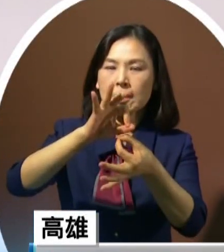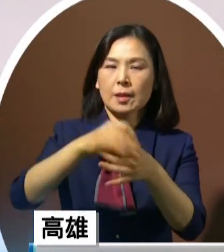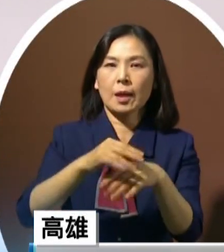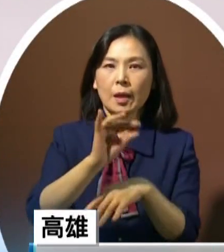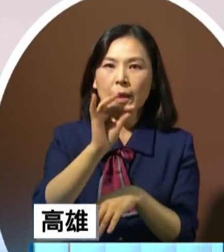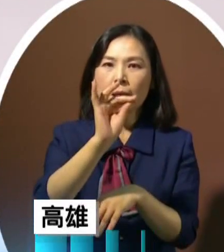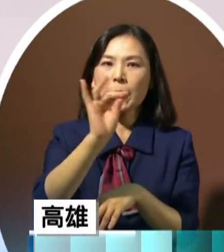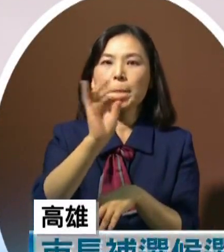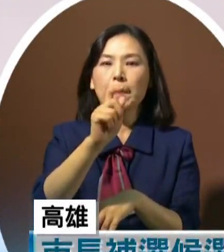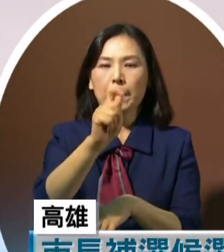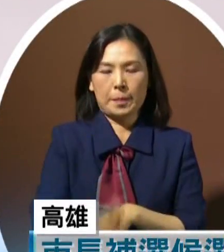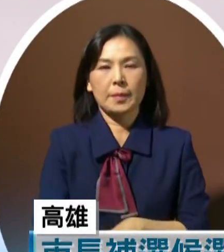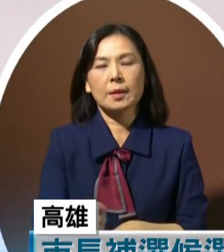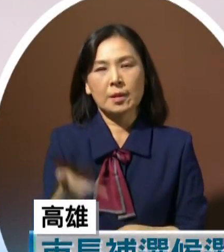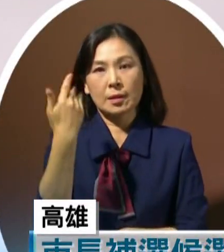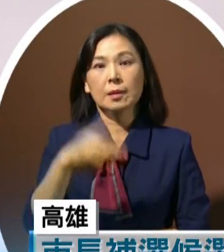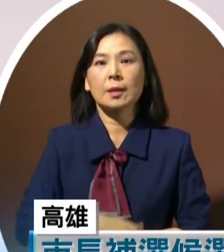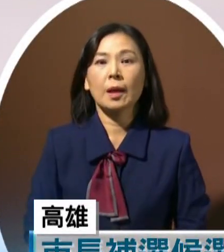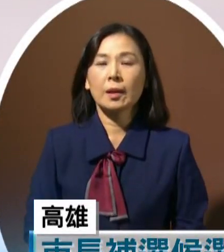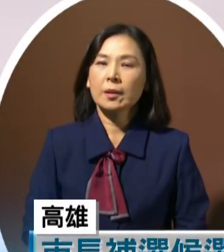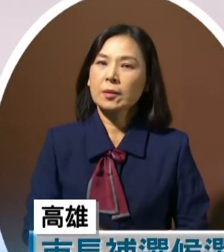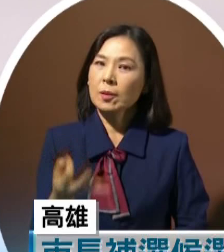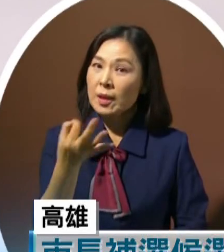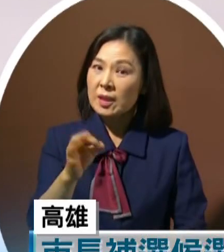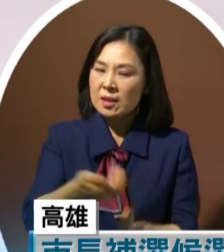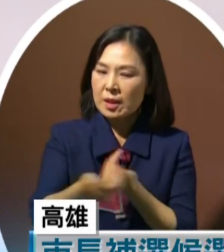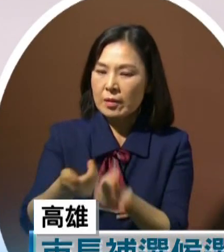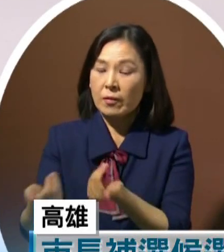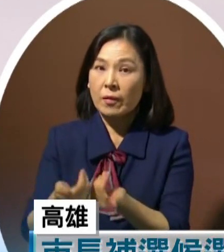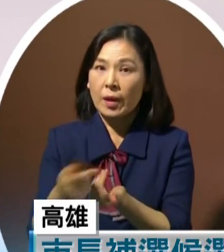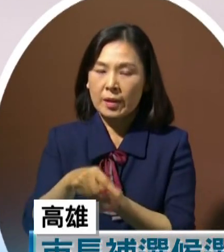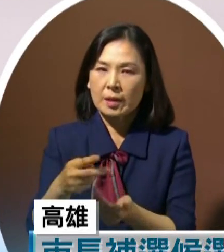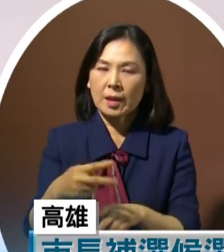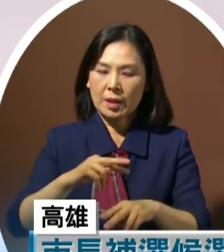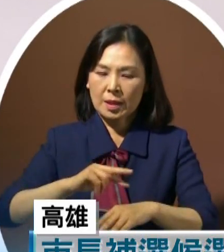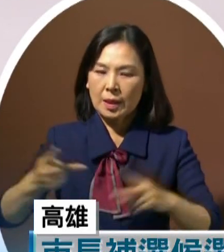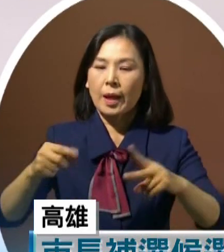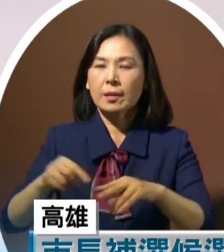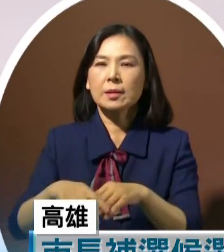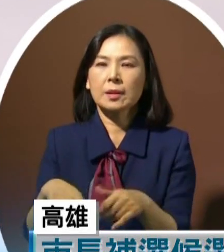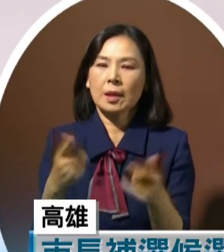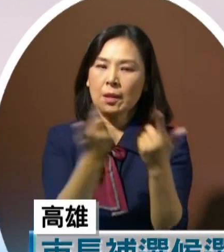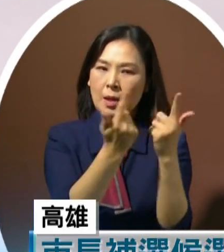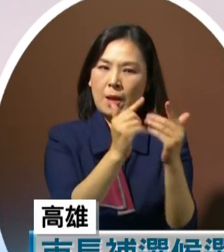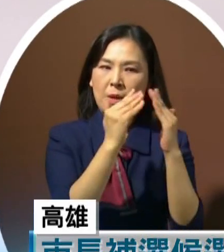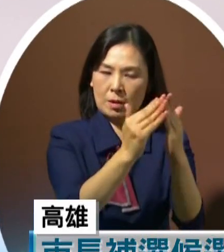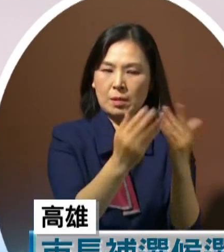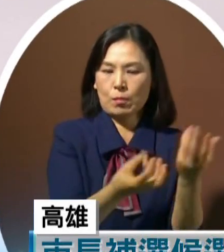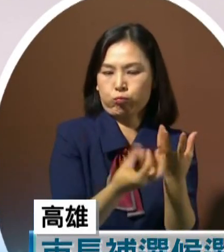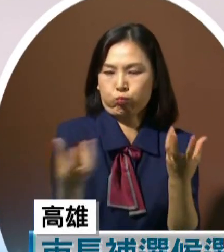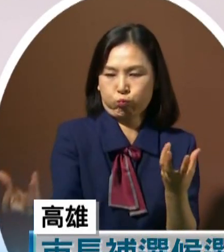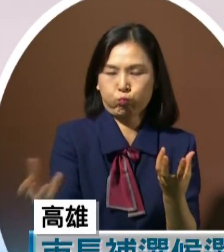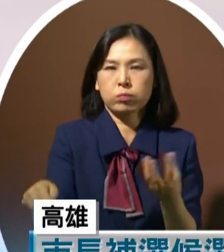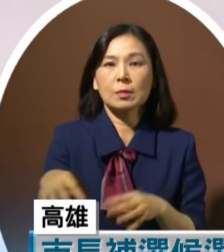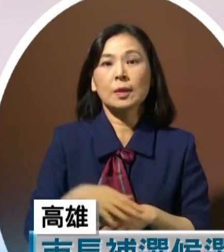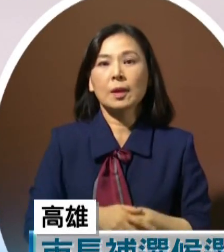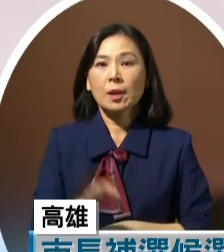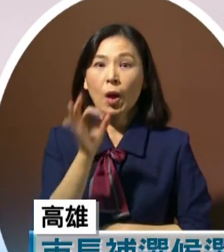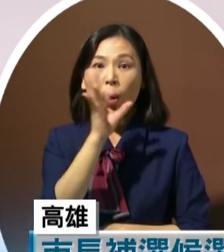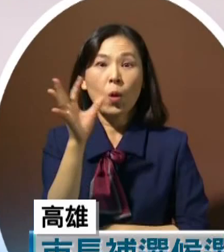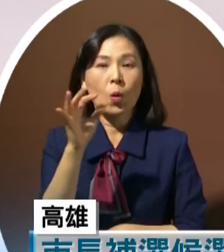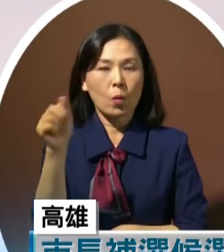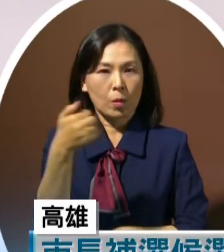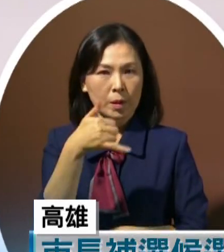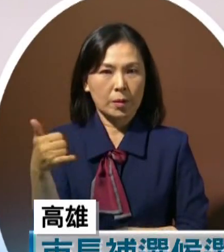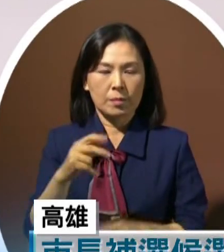划法修法的问题，最重要的是在于台北市愿不愿意释出他的财源。所以吴益政议员应该跟